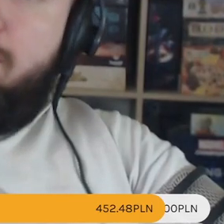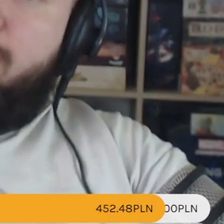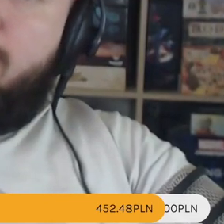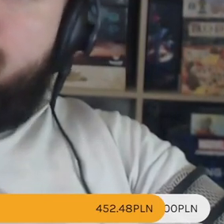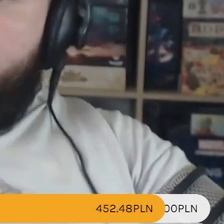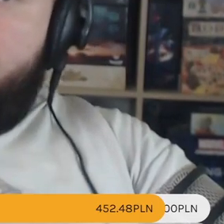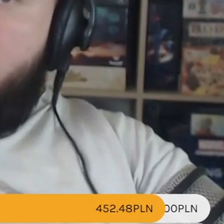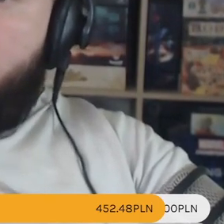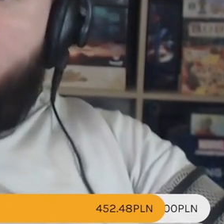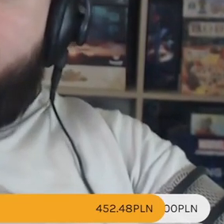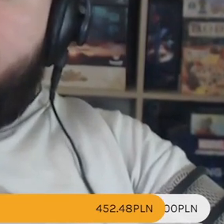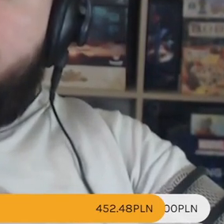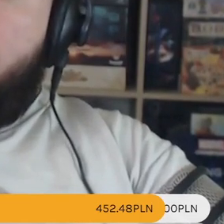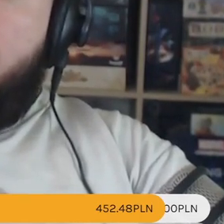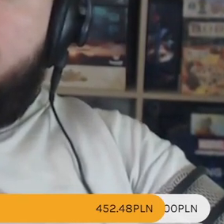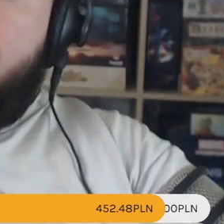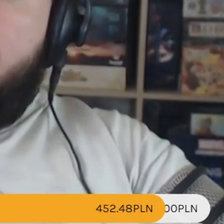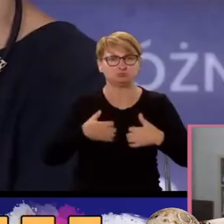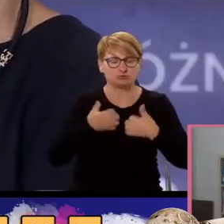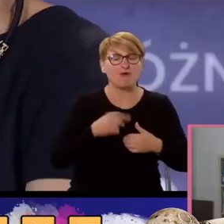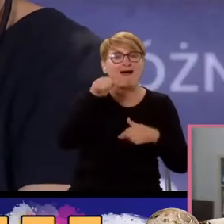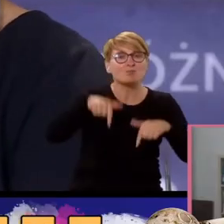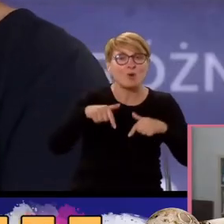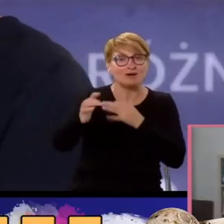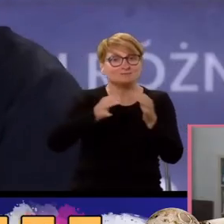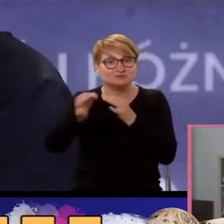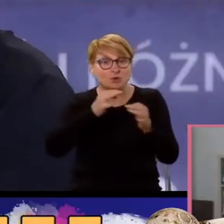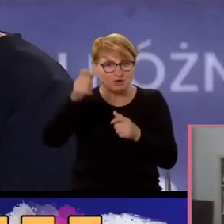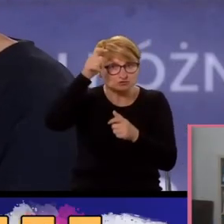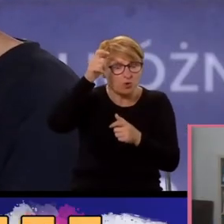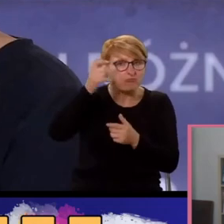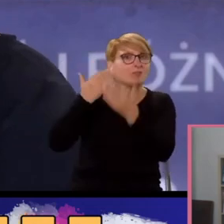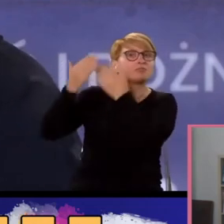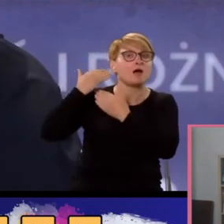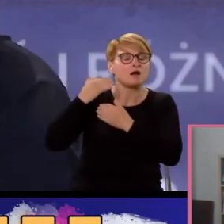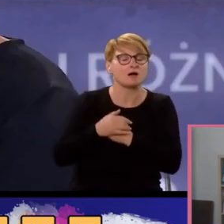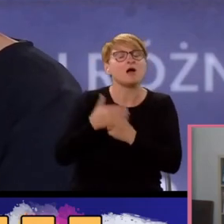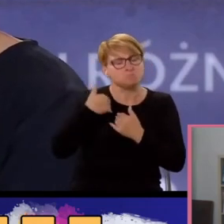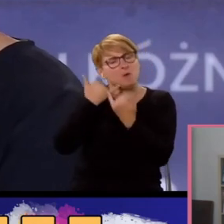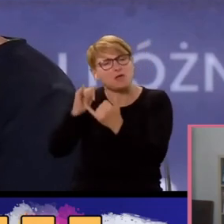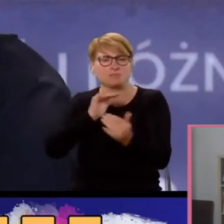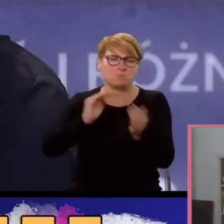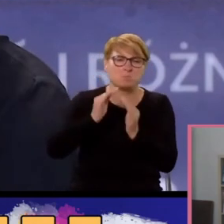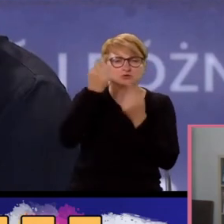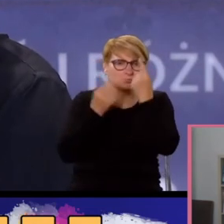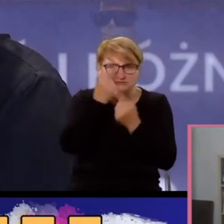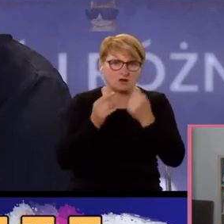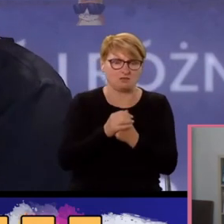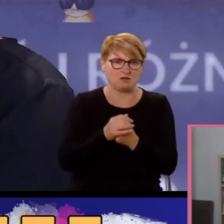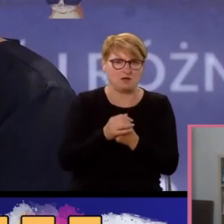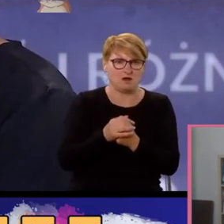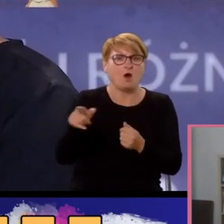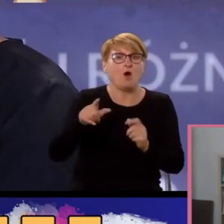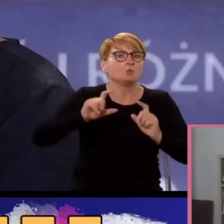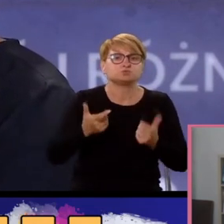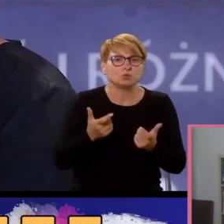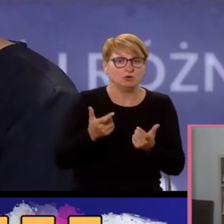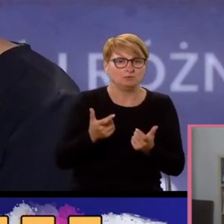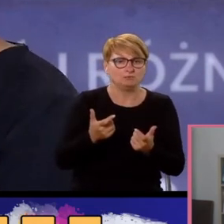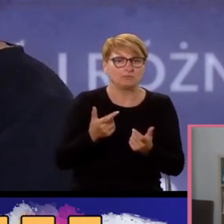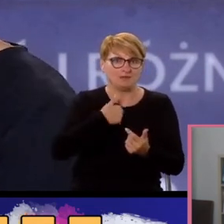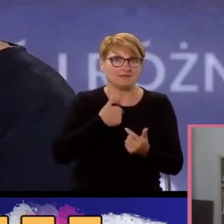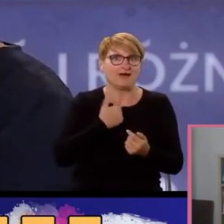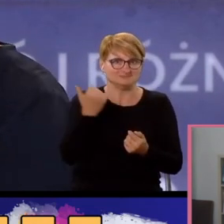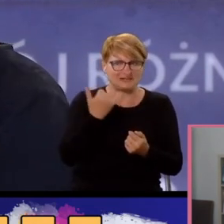zgadzać z tym kontrolowaniem przyrody. Ludzie posługiwali się innymi sposobami myślenia, mieli inne światopoglądy i to, co